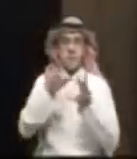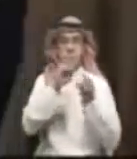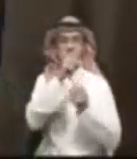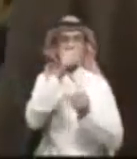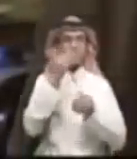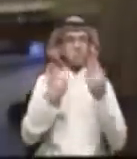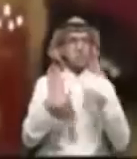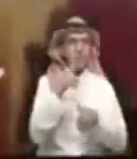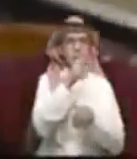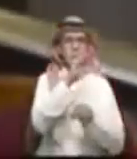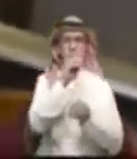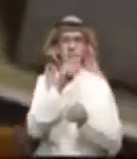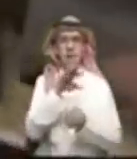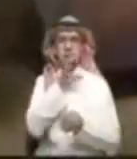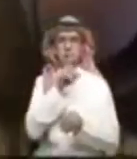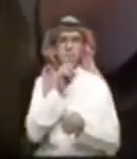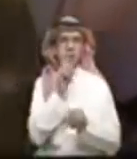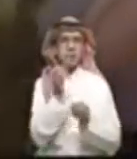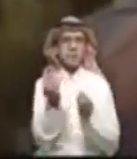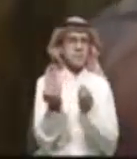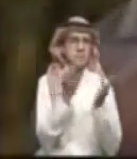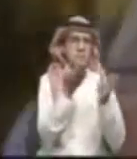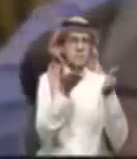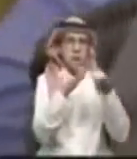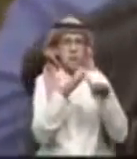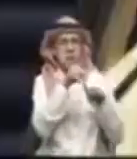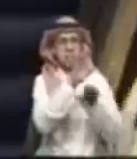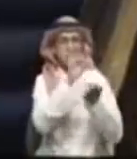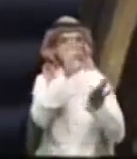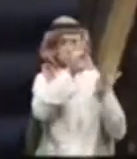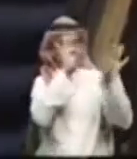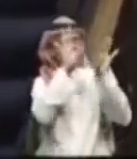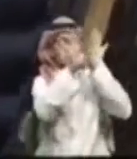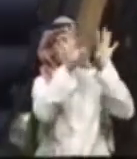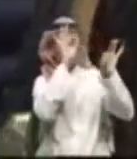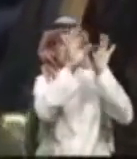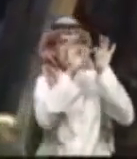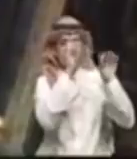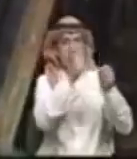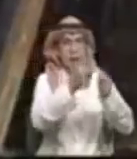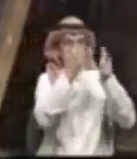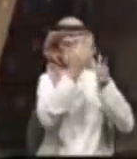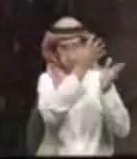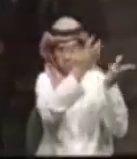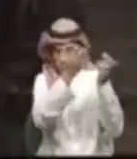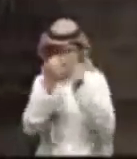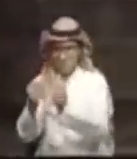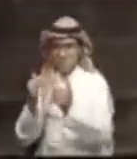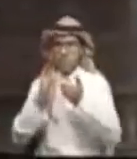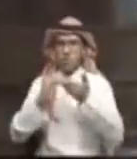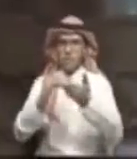والمصابين وغيرهم، تاكيدا على مسيره العطاء التي تنتهجها هذه البلاد الطيبه